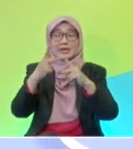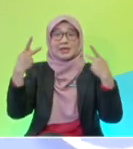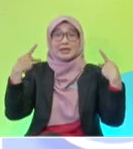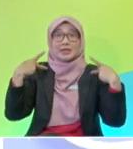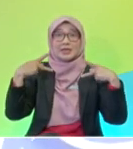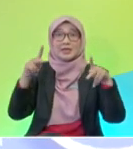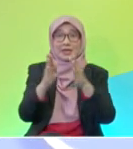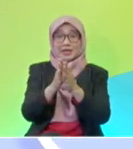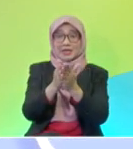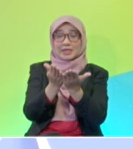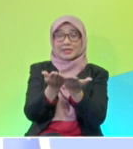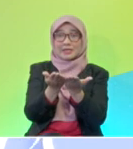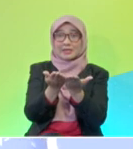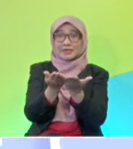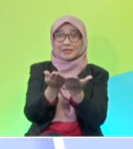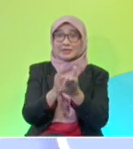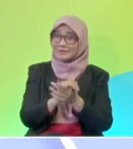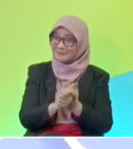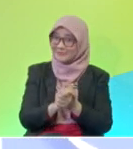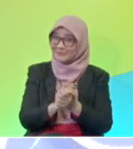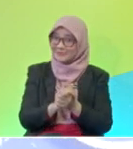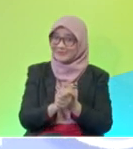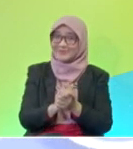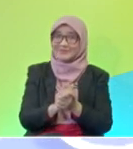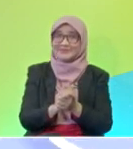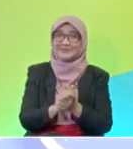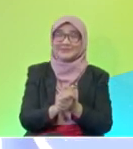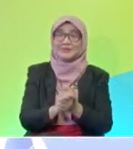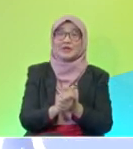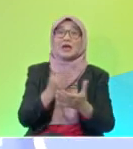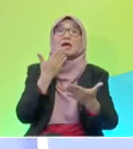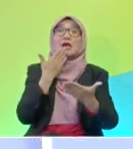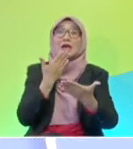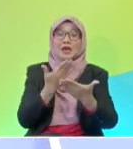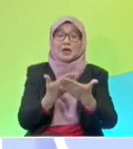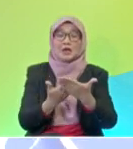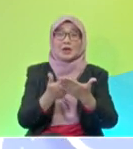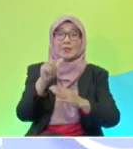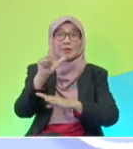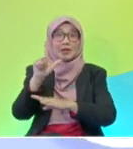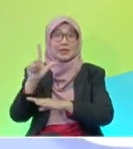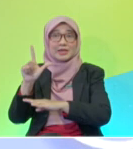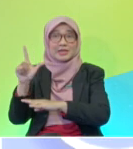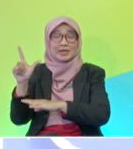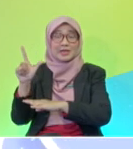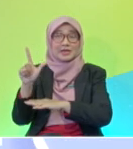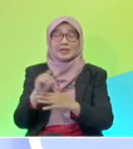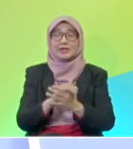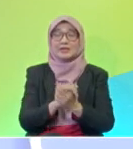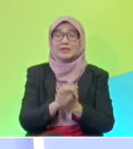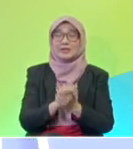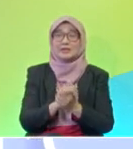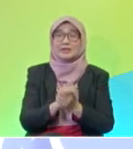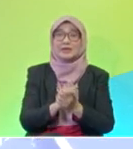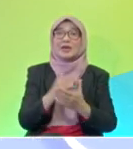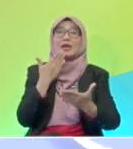Baiklah Mari kita pergi ke kedai buku Cikgu tambah sedikit mungkin kena ada panggilan Kakak di belakang ataupun selepas